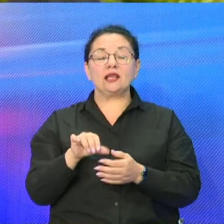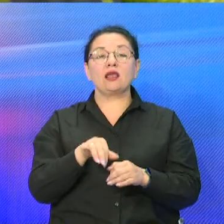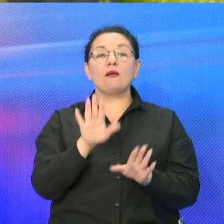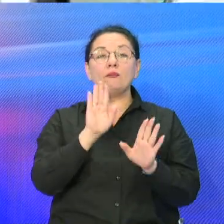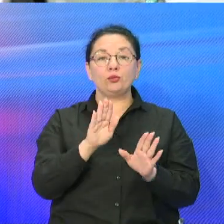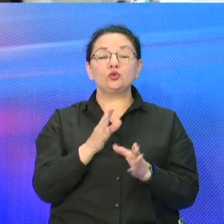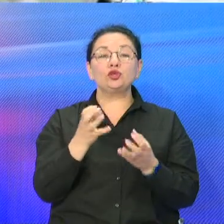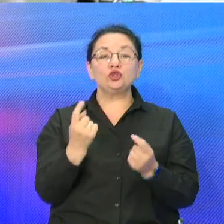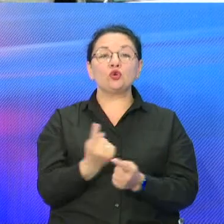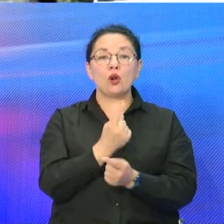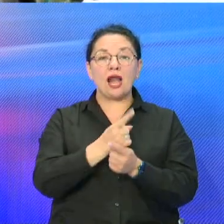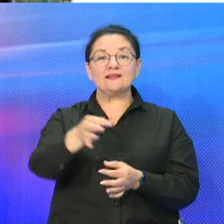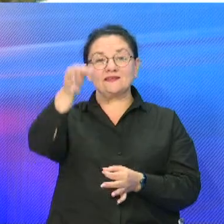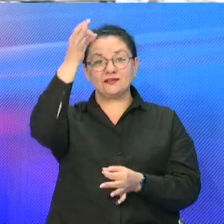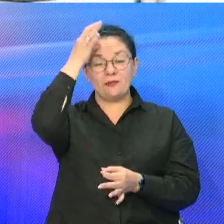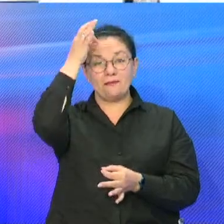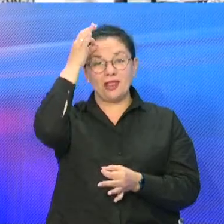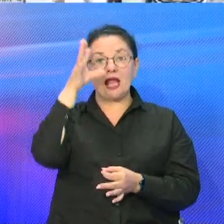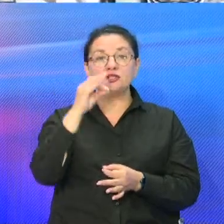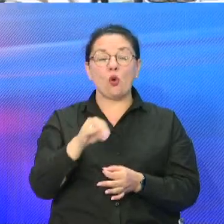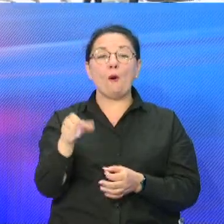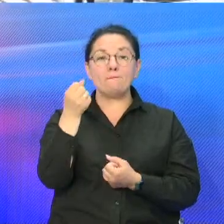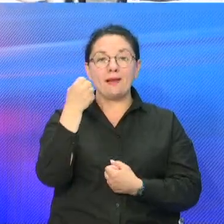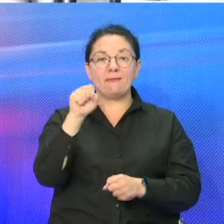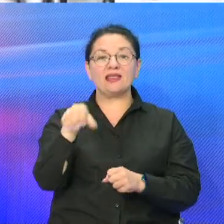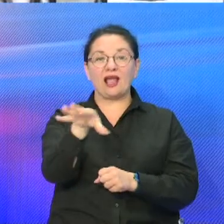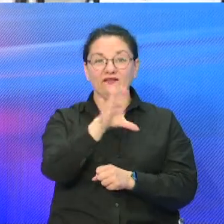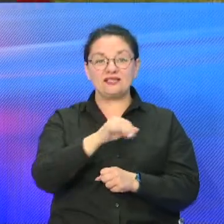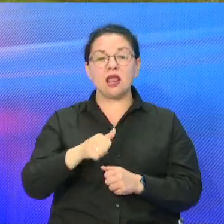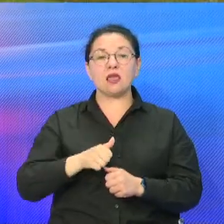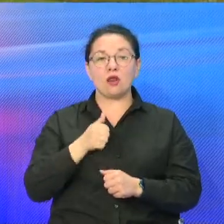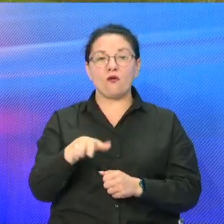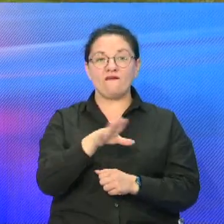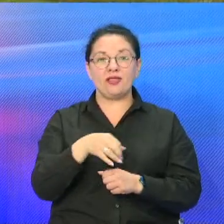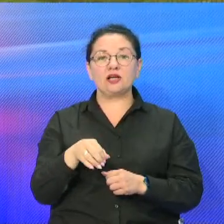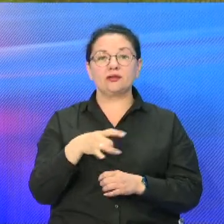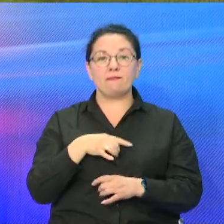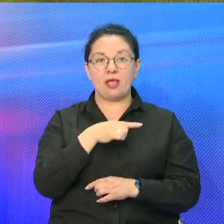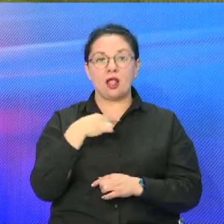раз узгадают неоценный подвиг героев, которые отстояли мир народной белорусской земли.